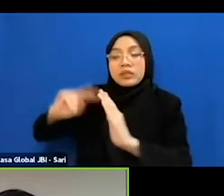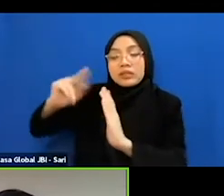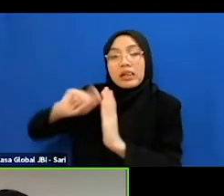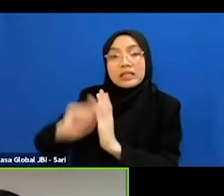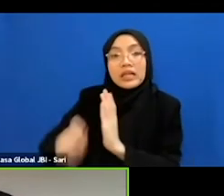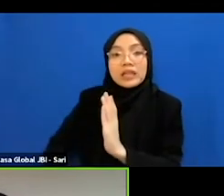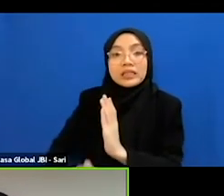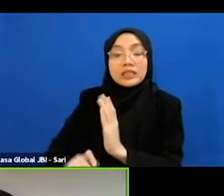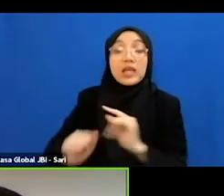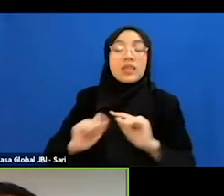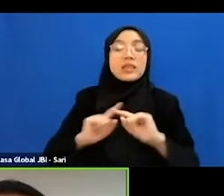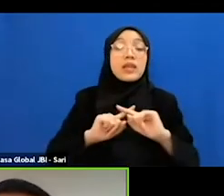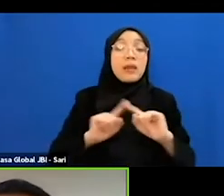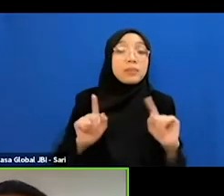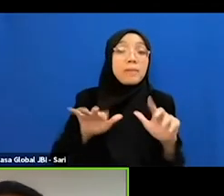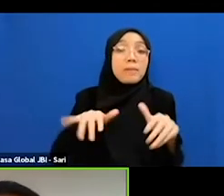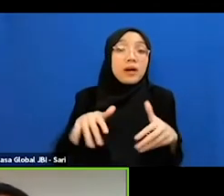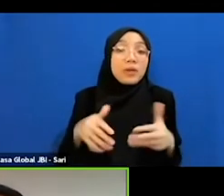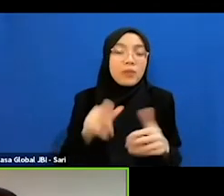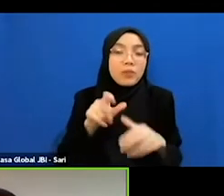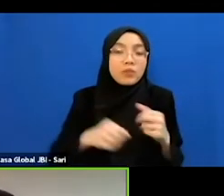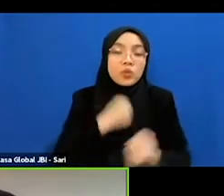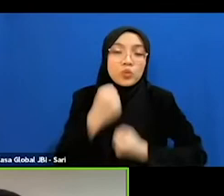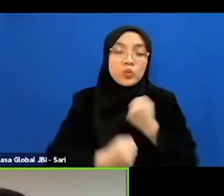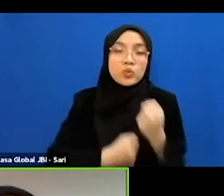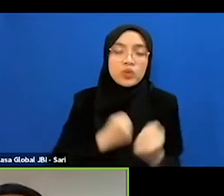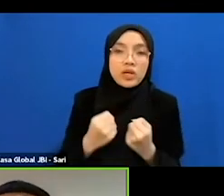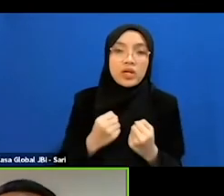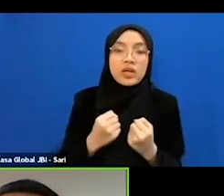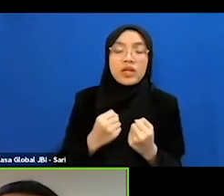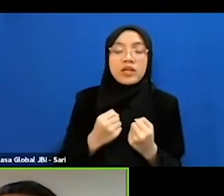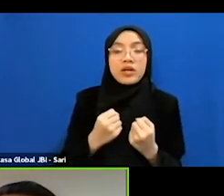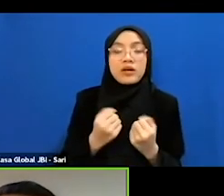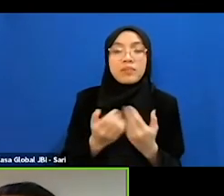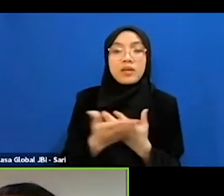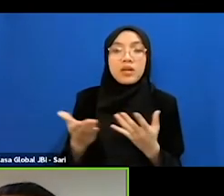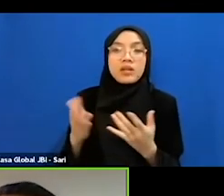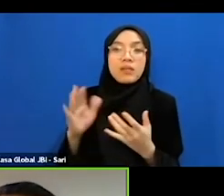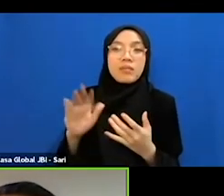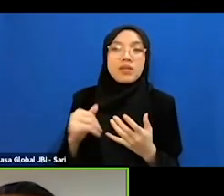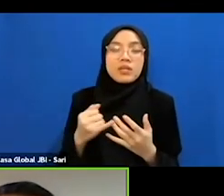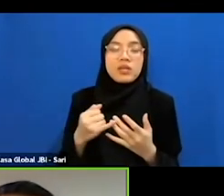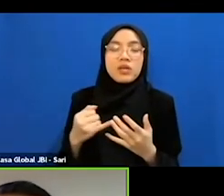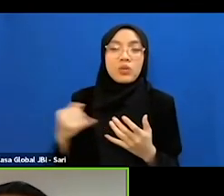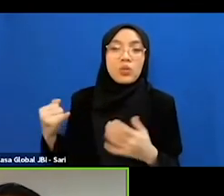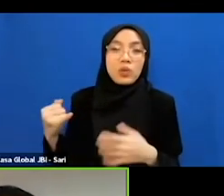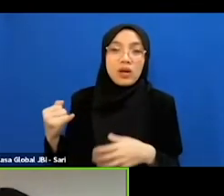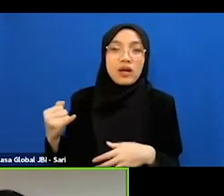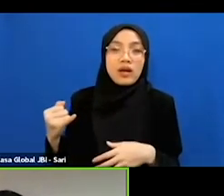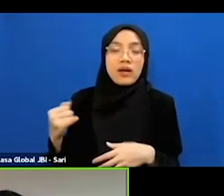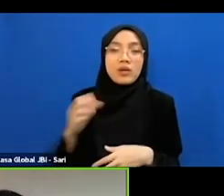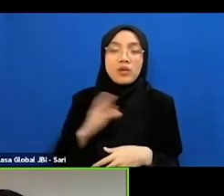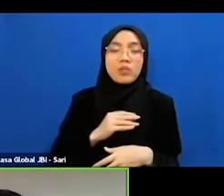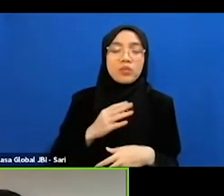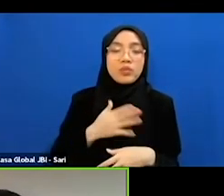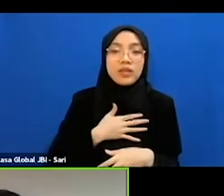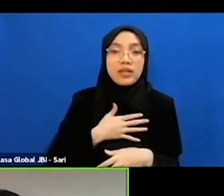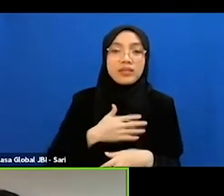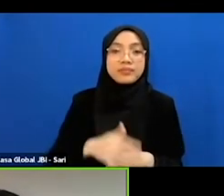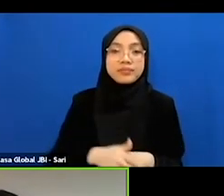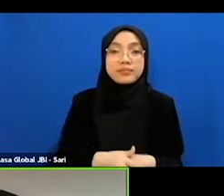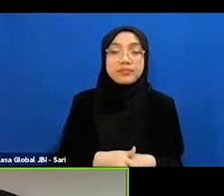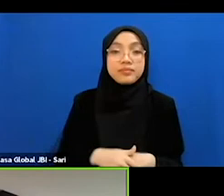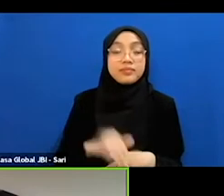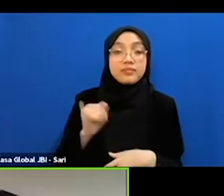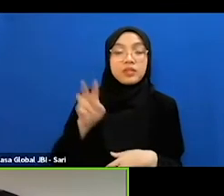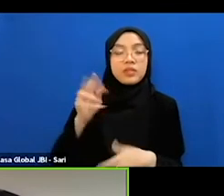tapi bagaimana pelaku usaha ini begini yang kurang 300 ya menurut hemat saya jadi